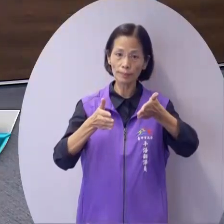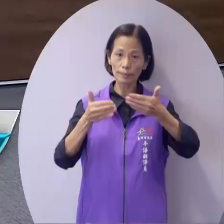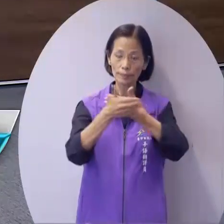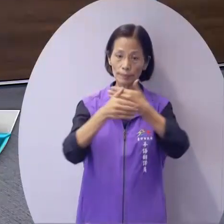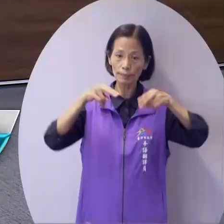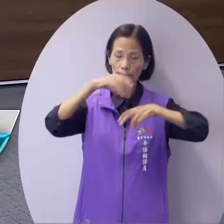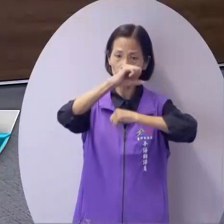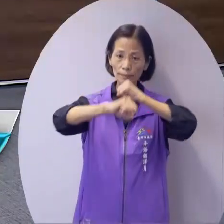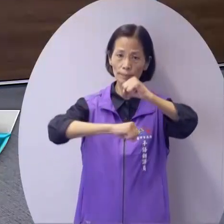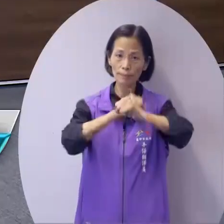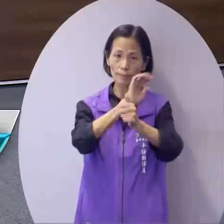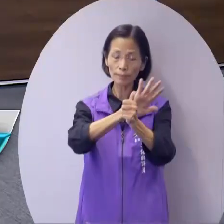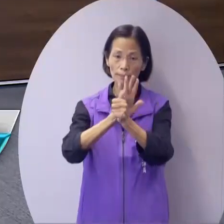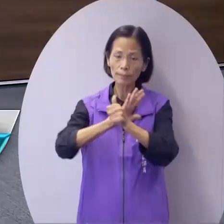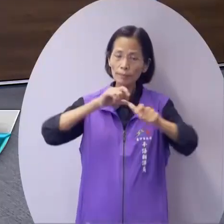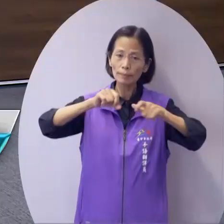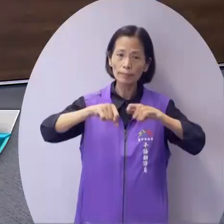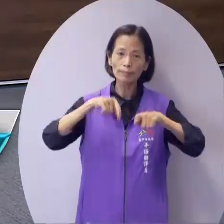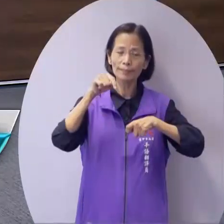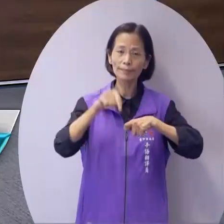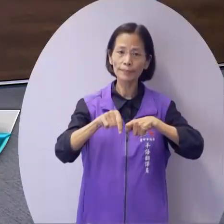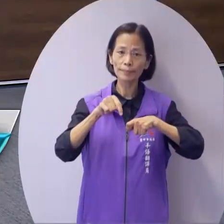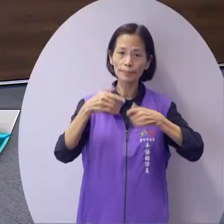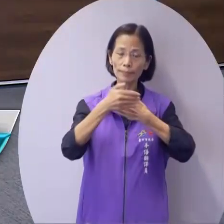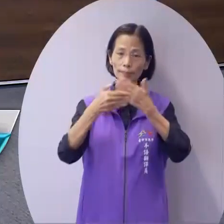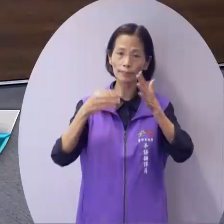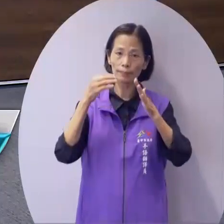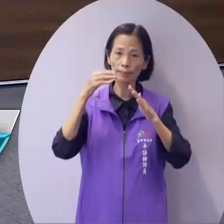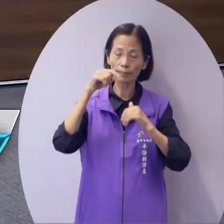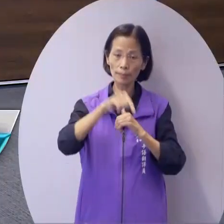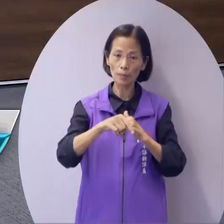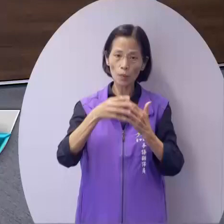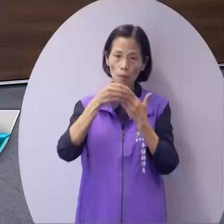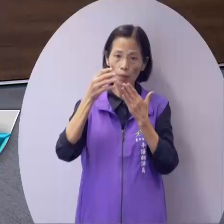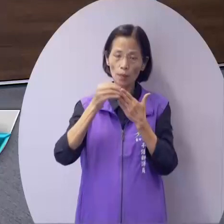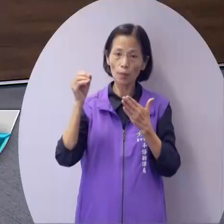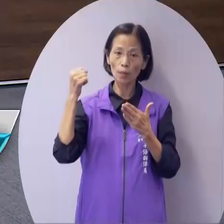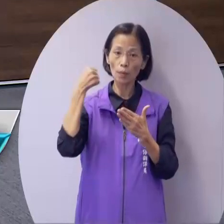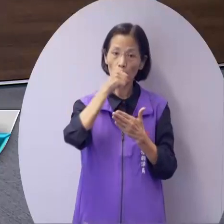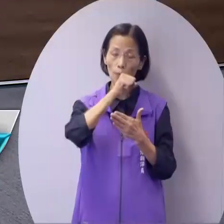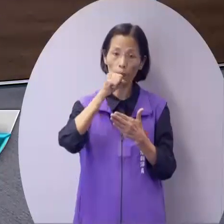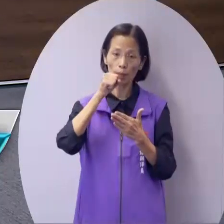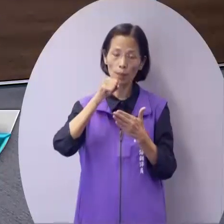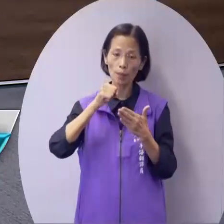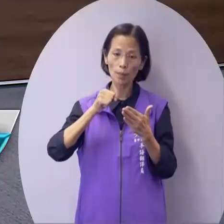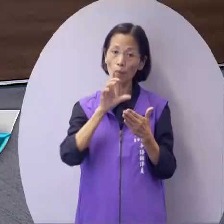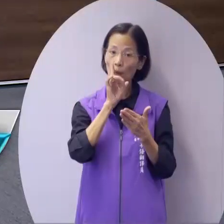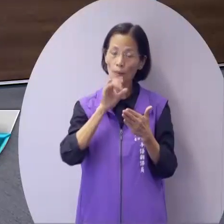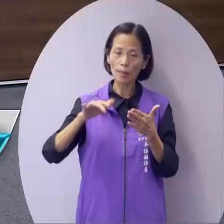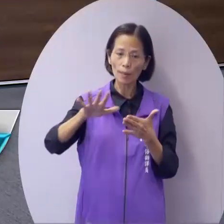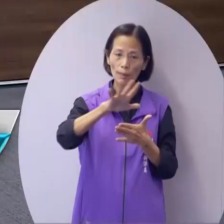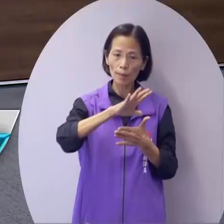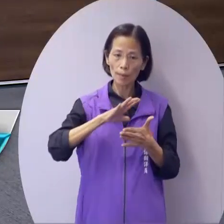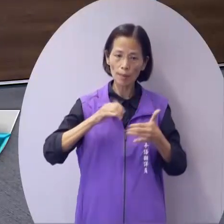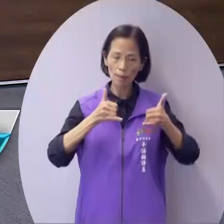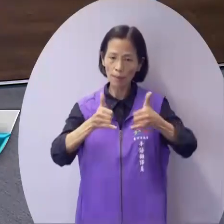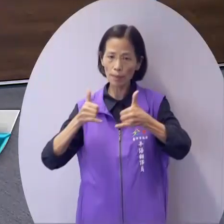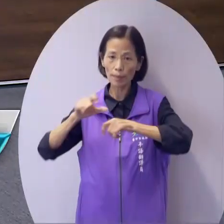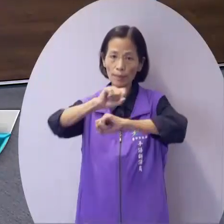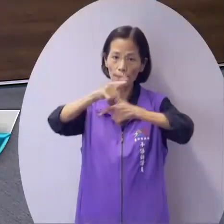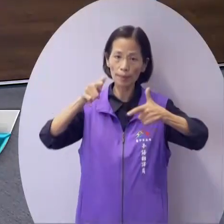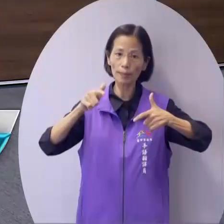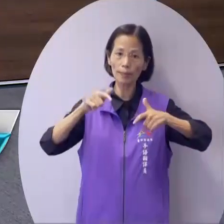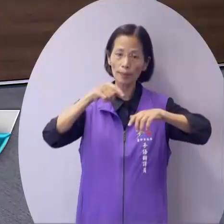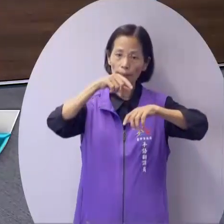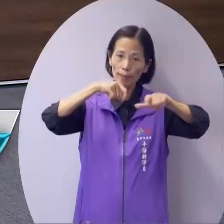动服务，就是 MAAS 计划，交通部有选定了台湾四个城市不同四个类型去推动这个 MAAS